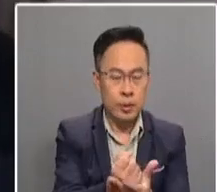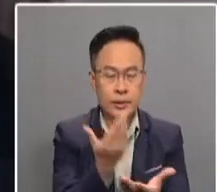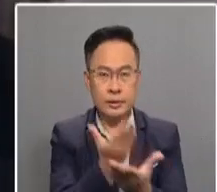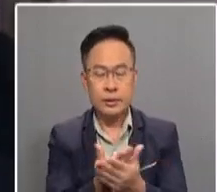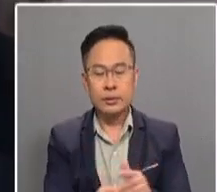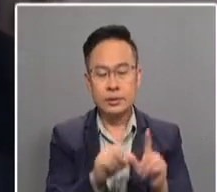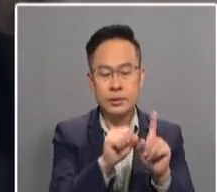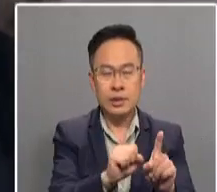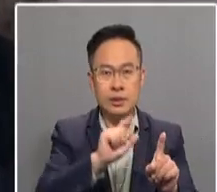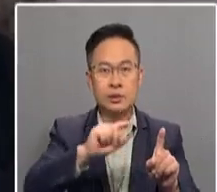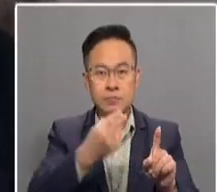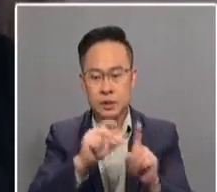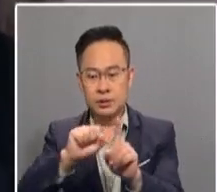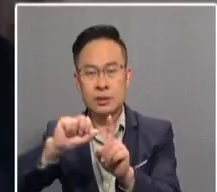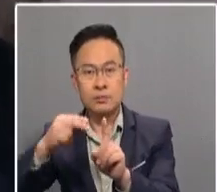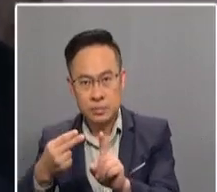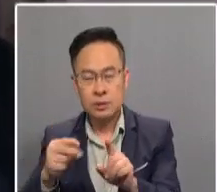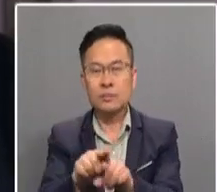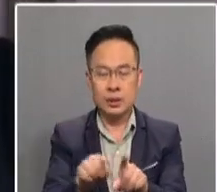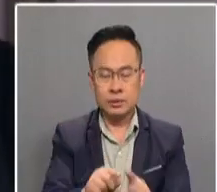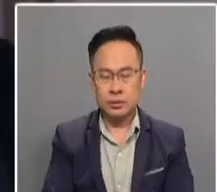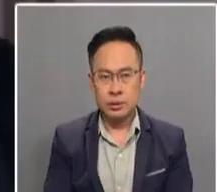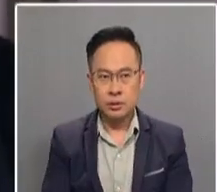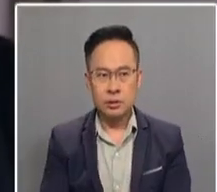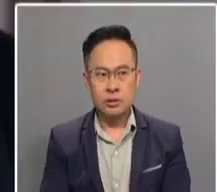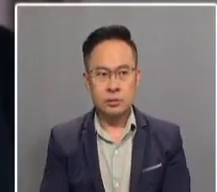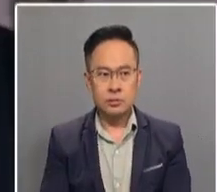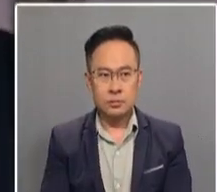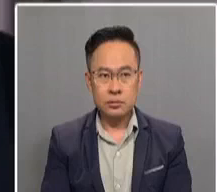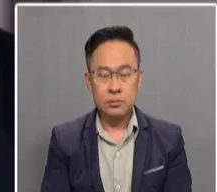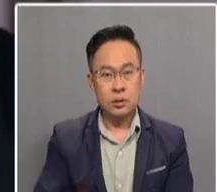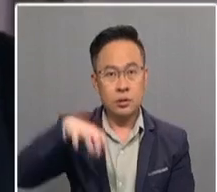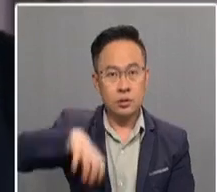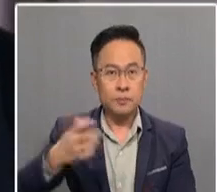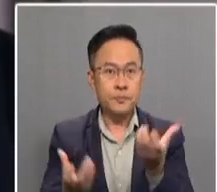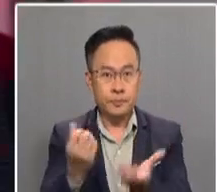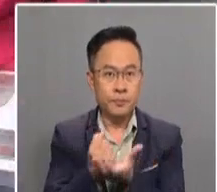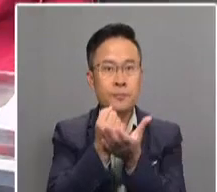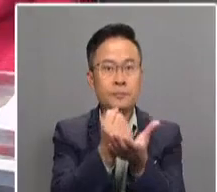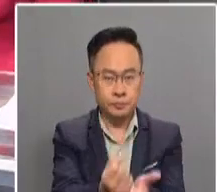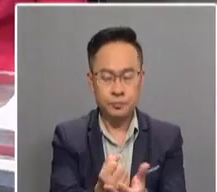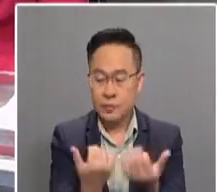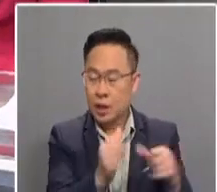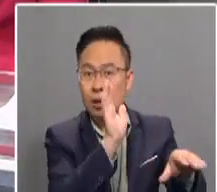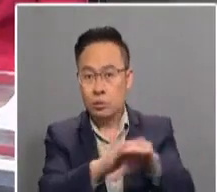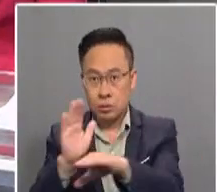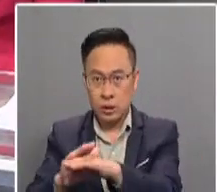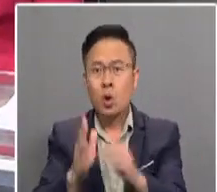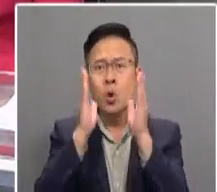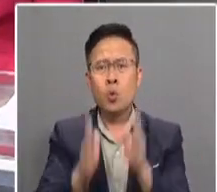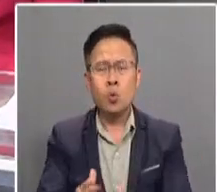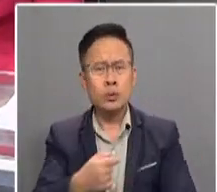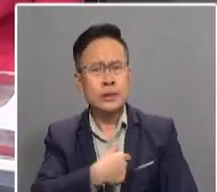ายละ 110,000 บาทอันนี้จากยุติธรรมจังหวัดชลบุรีนะคะ อันนี้เรียกว่าเป็นข่าวที่เตือนสติเรื่องของการใช้สติ